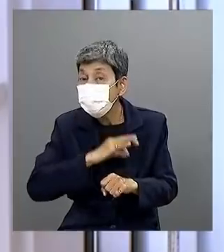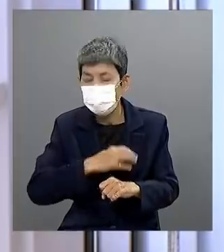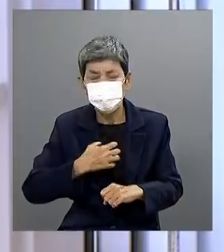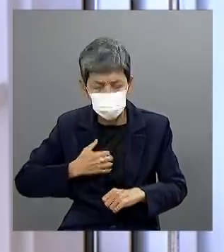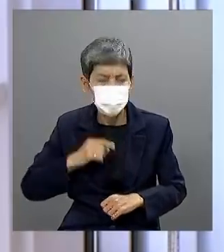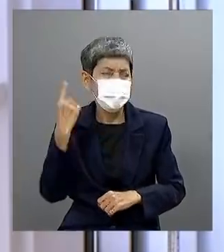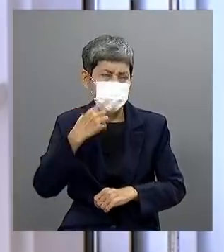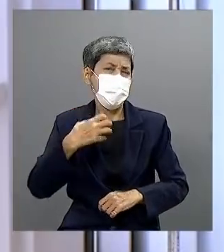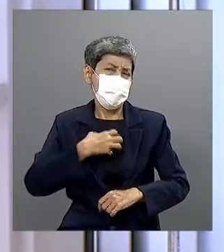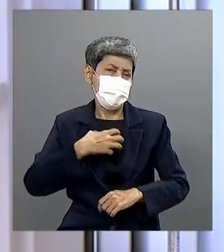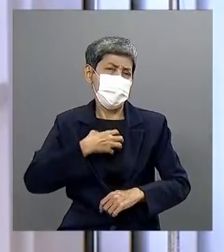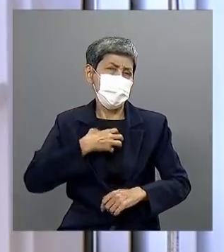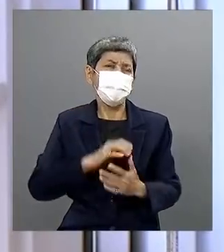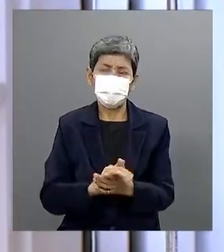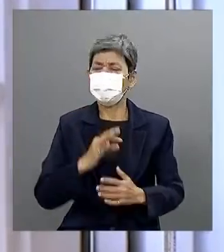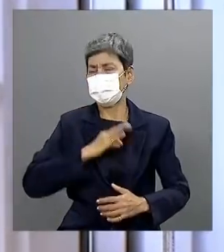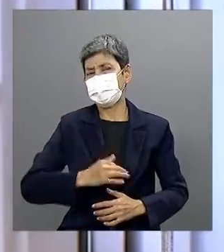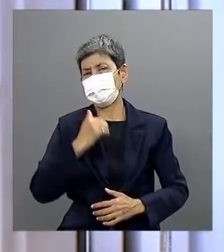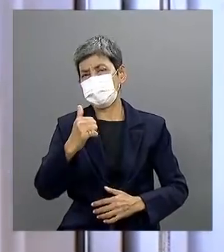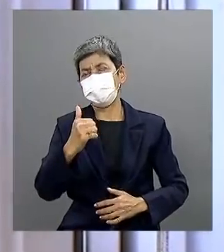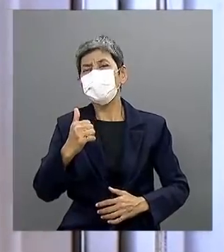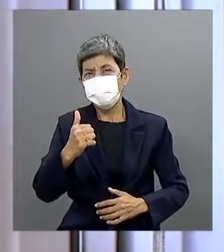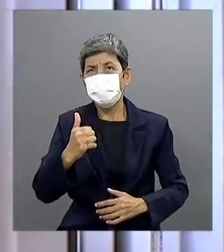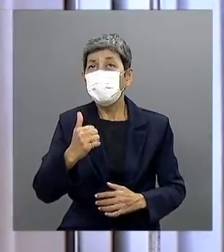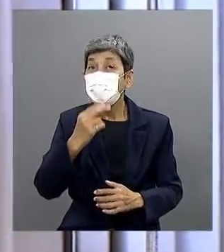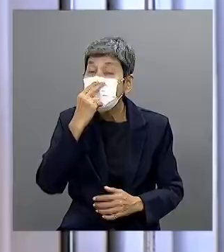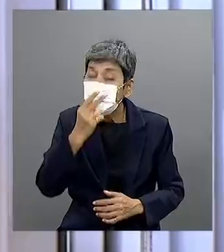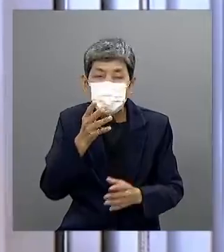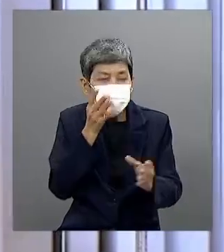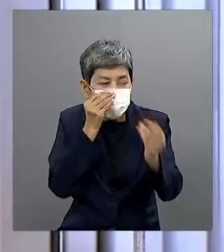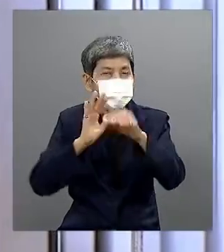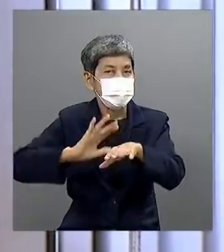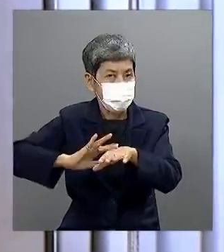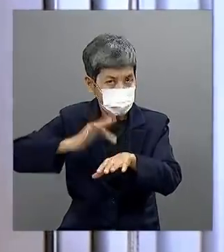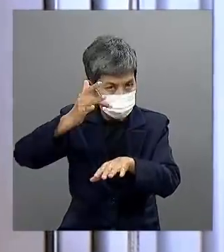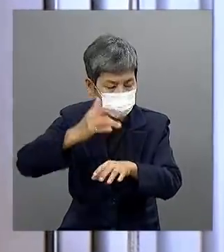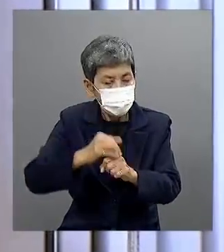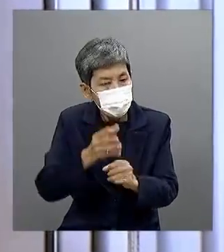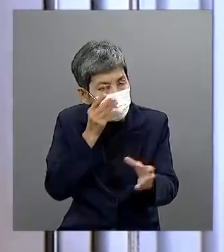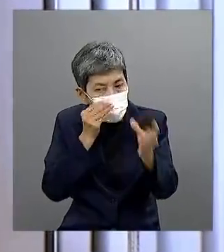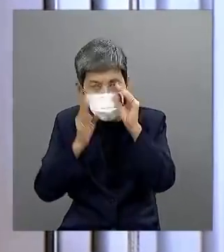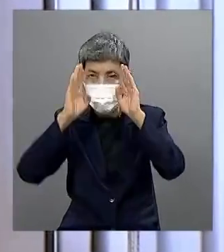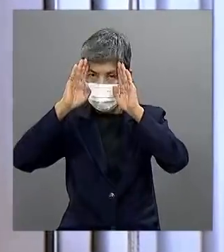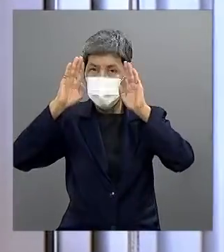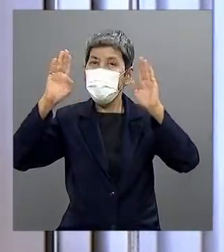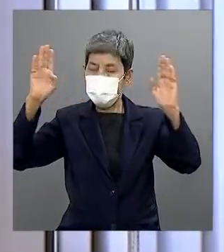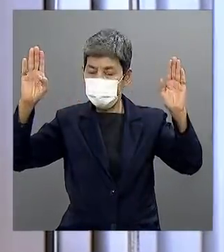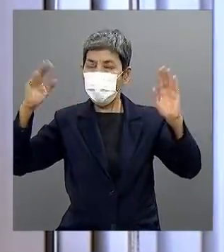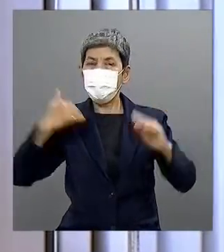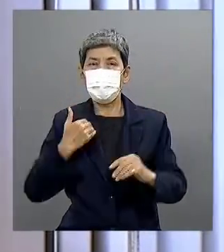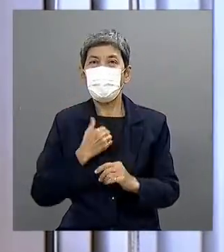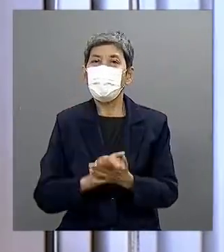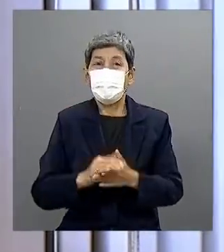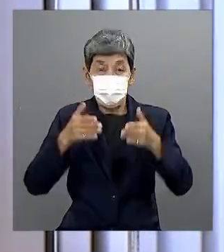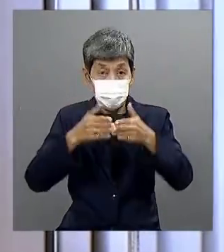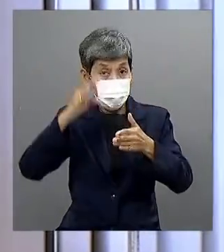นั้นคุ้มค่ามากในแง่ของเขาเรียกว่าธรรมชาติแล้วก็ประสบการณ์นะ อีกอย่างก็คือพี่ๆทหารที่นั่นเนี่ยก็ดูแลดี